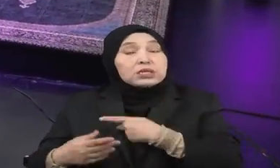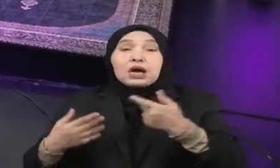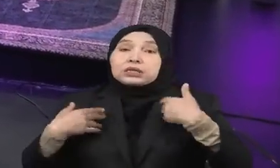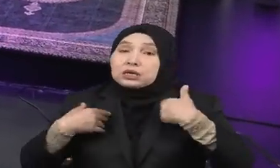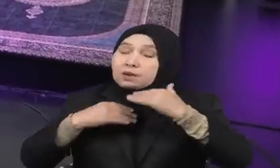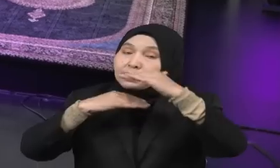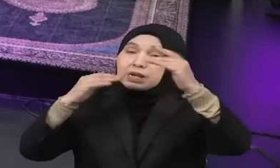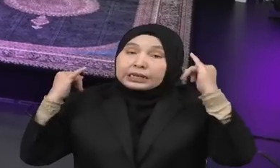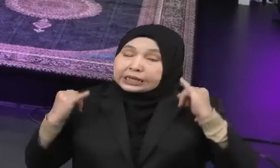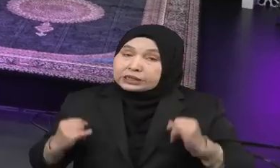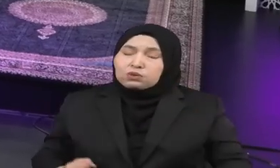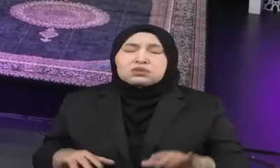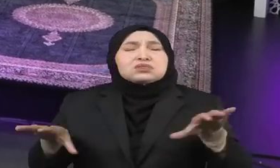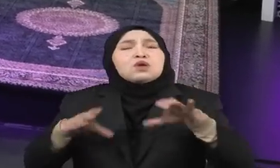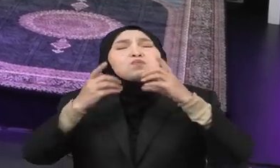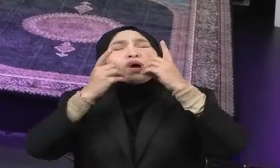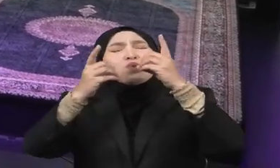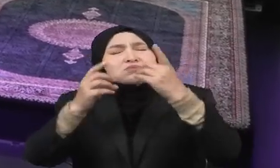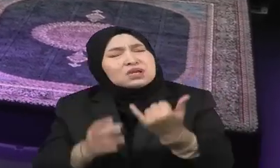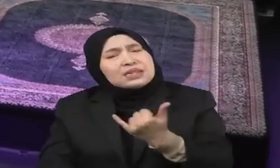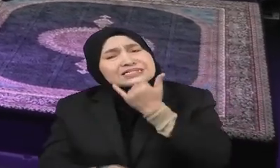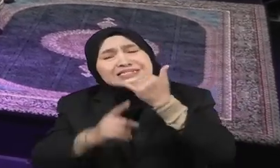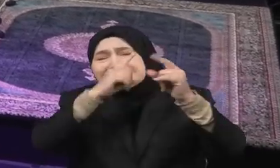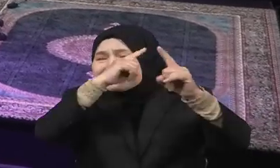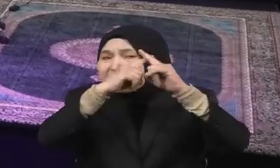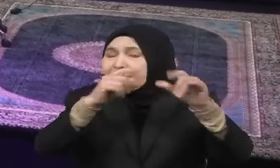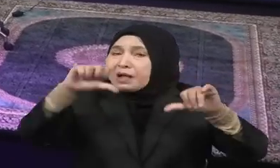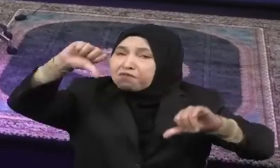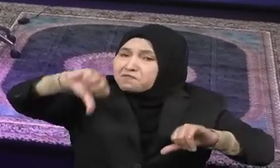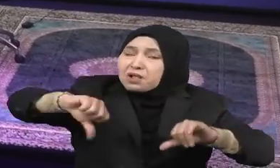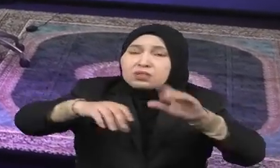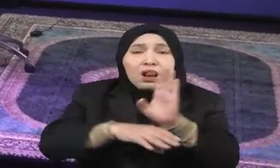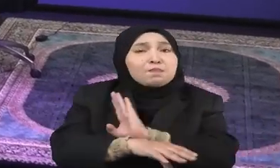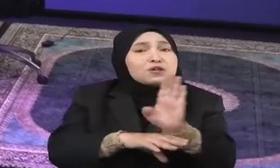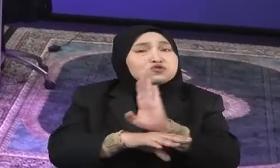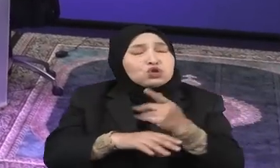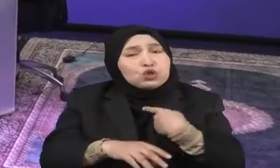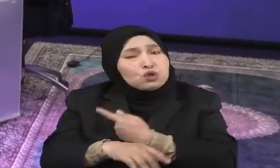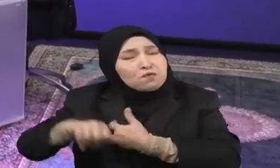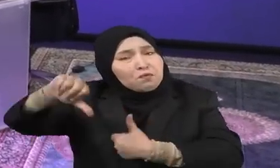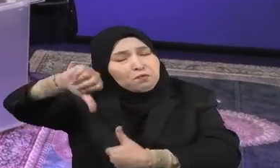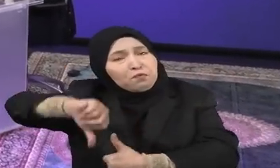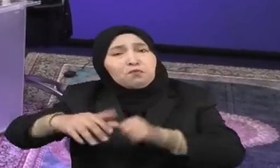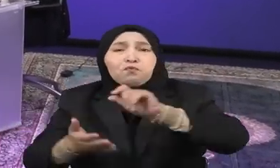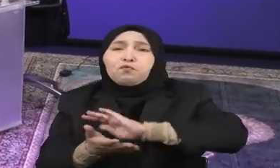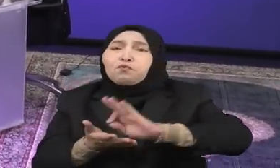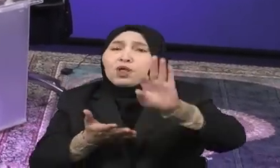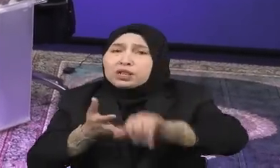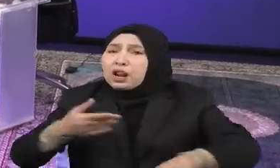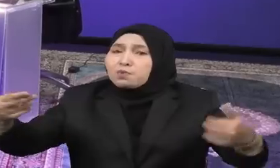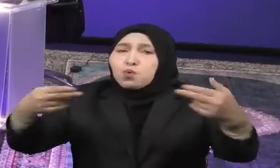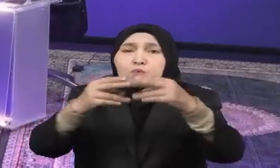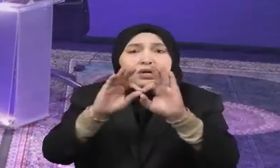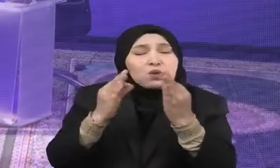adalah di peringkat individu terbuat Dose tersilap kita gagal dalam bisnis kita gagal dalam hubungan kekeluargaan